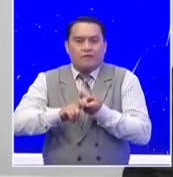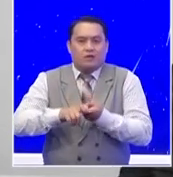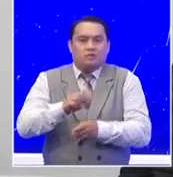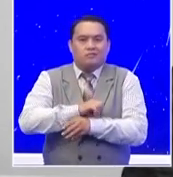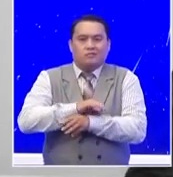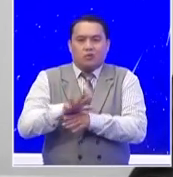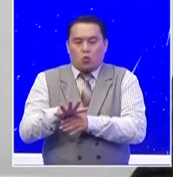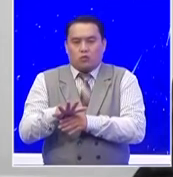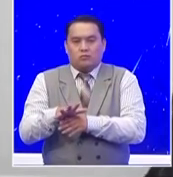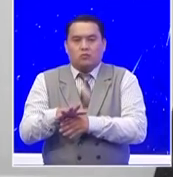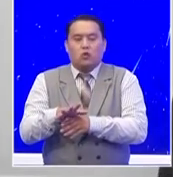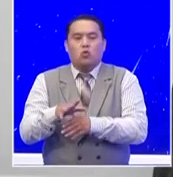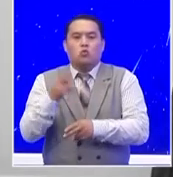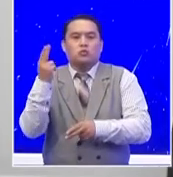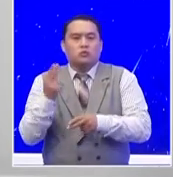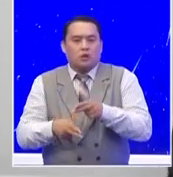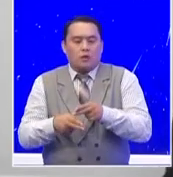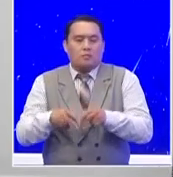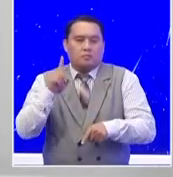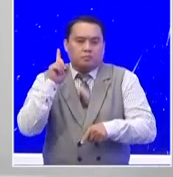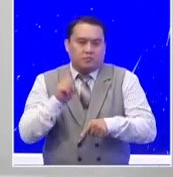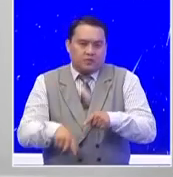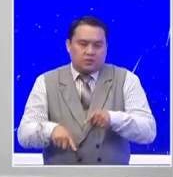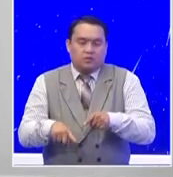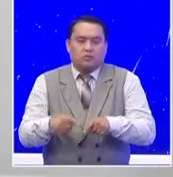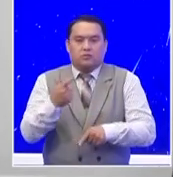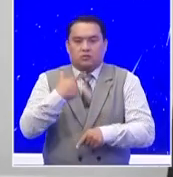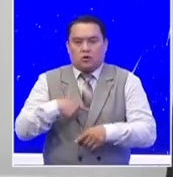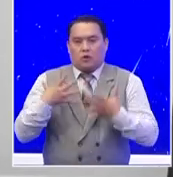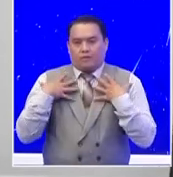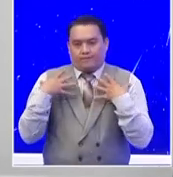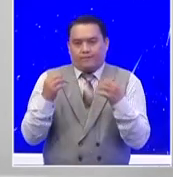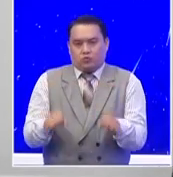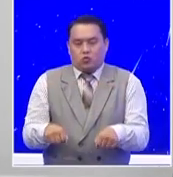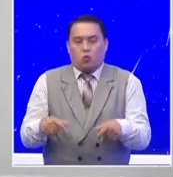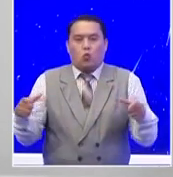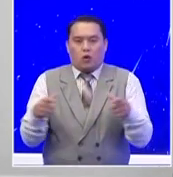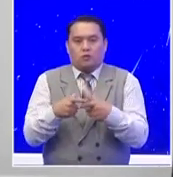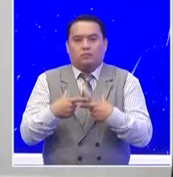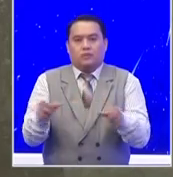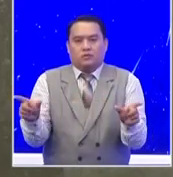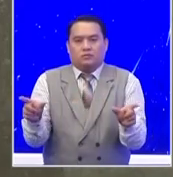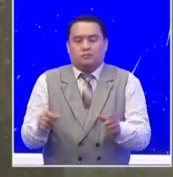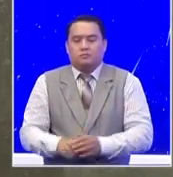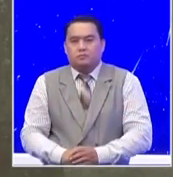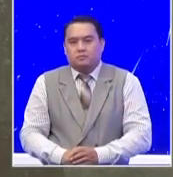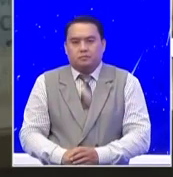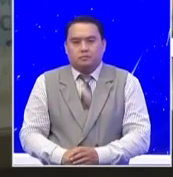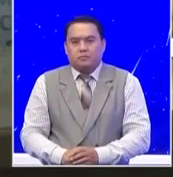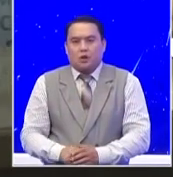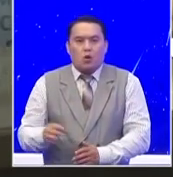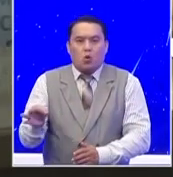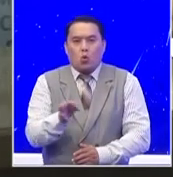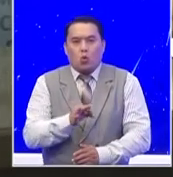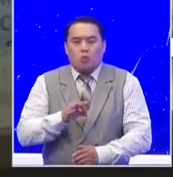үзсек, таралуын, сол кезде біз тезірек өзімізді жазыламыз, карантинде уақытында жабылады. Облыстың